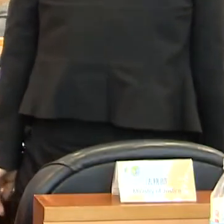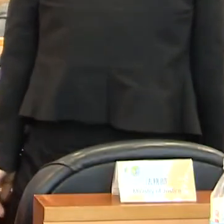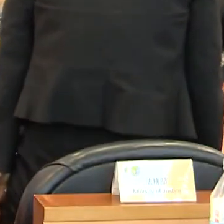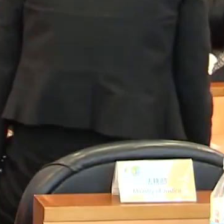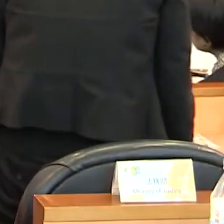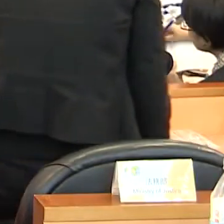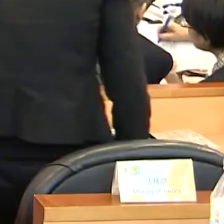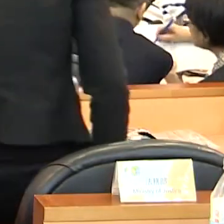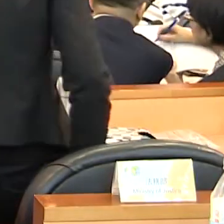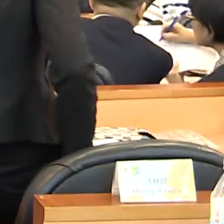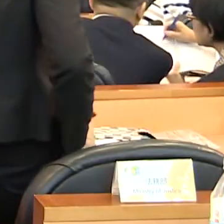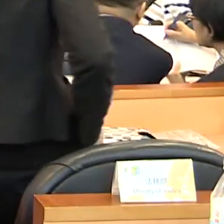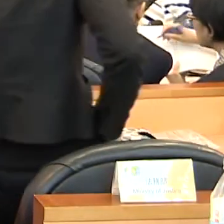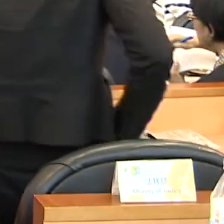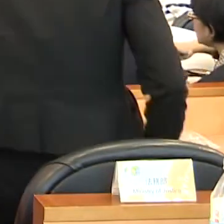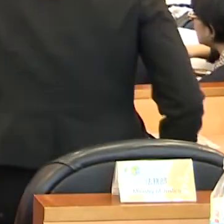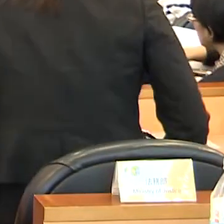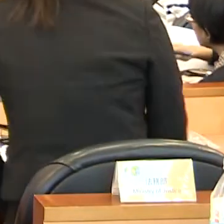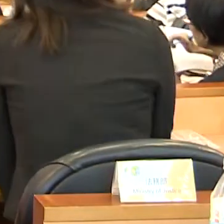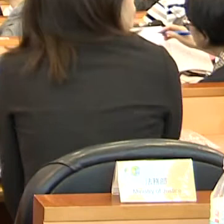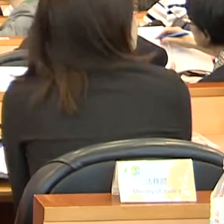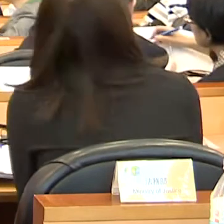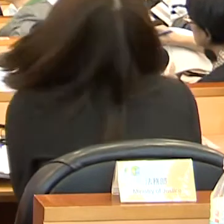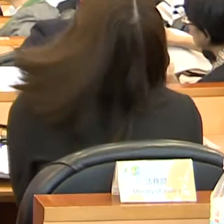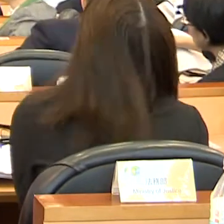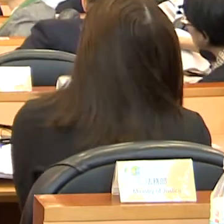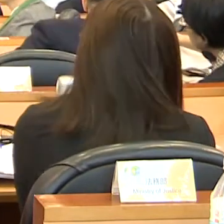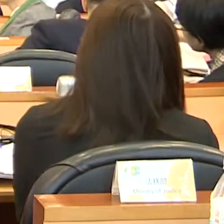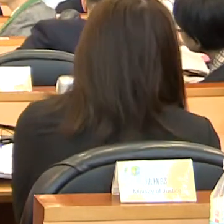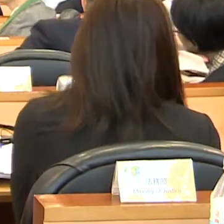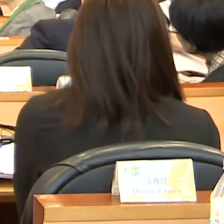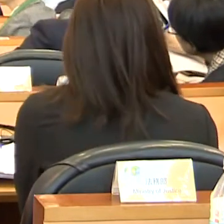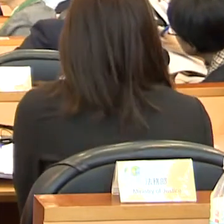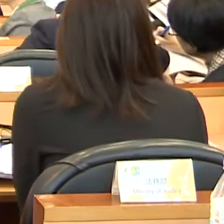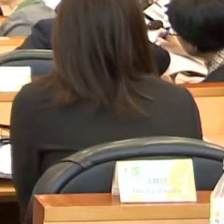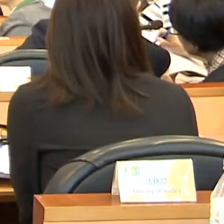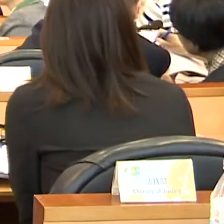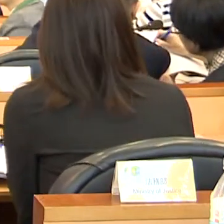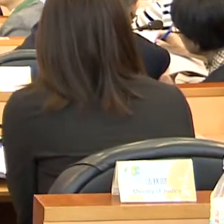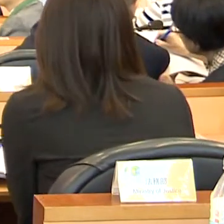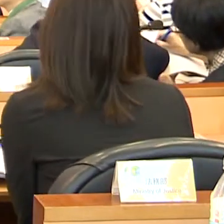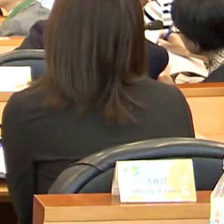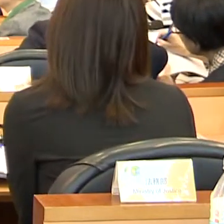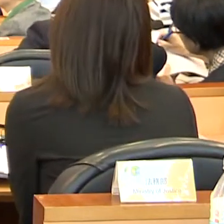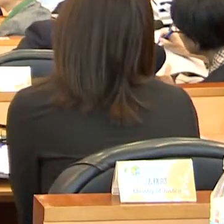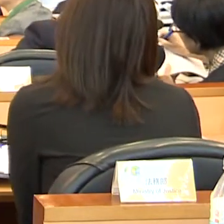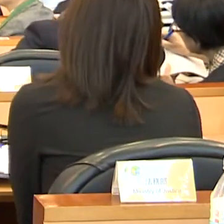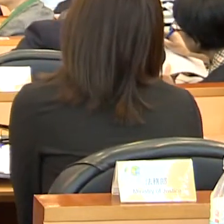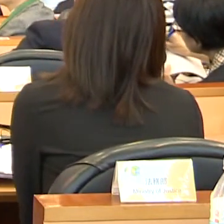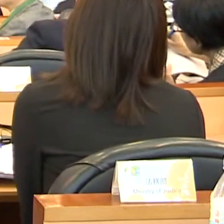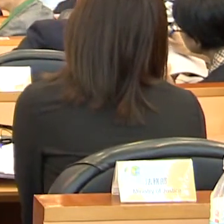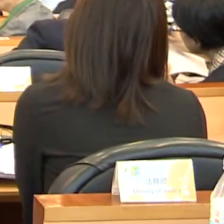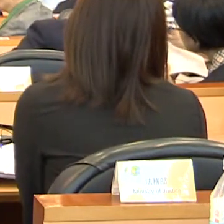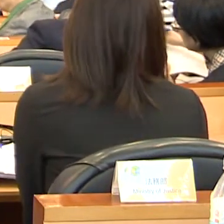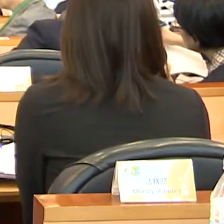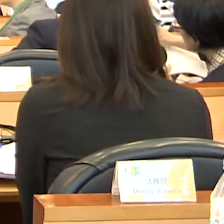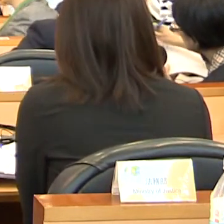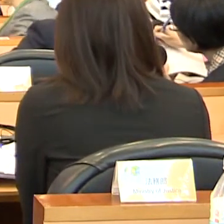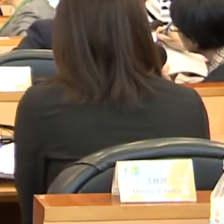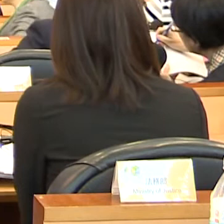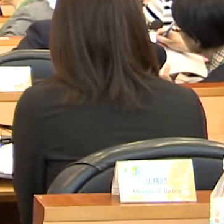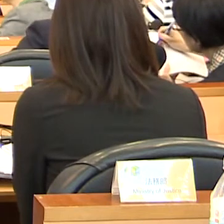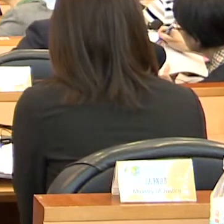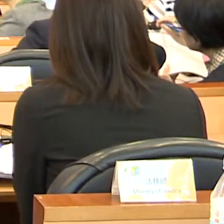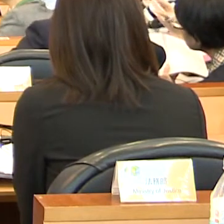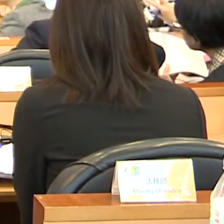这2点哦，早上有好几个问题，待会回来下午就要回答嘛，哈，就是有这儿少